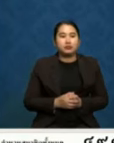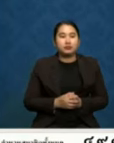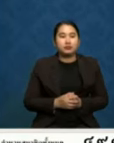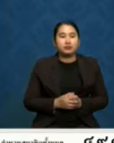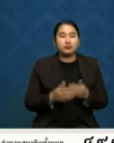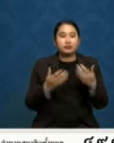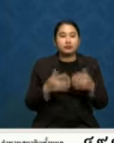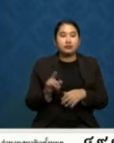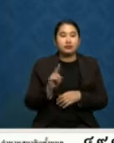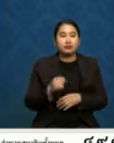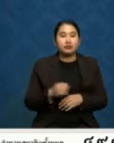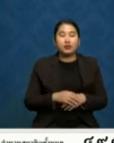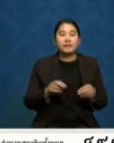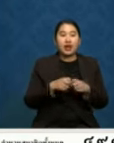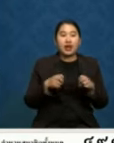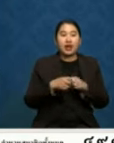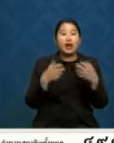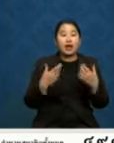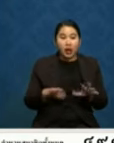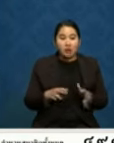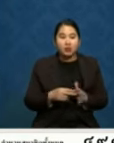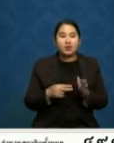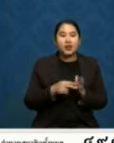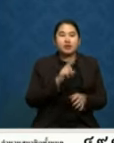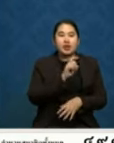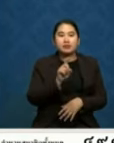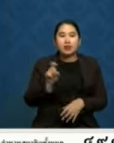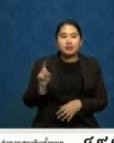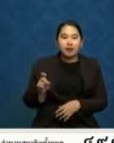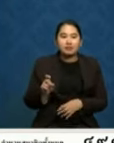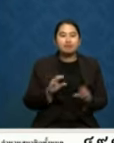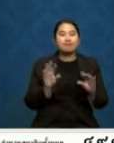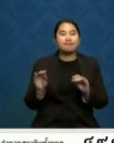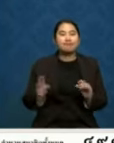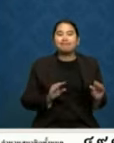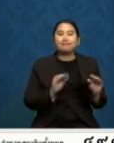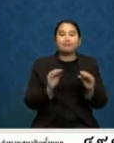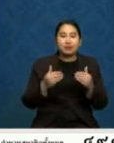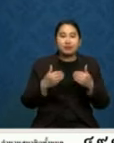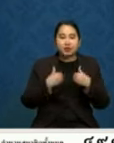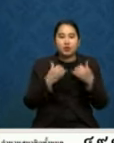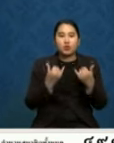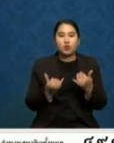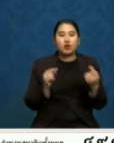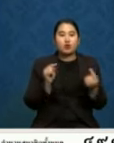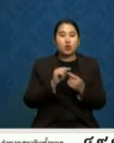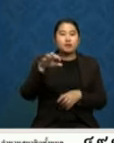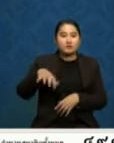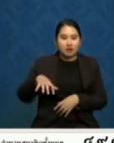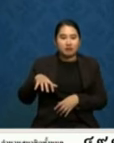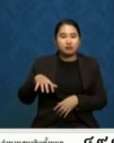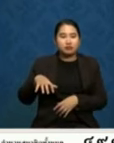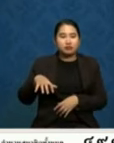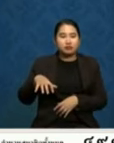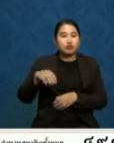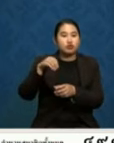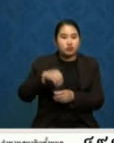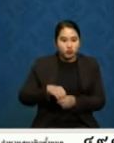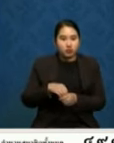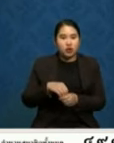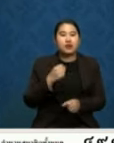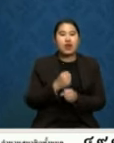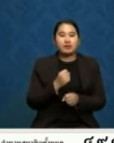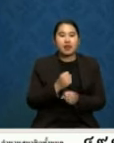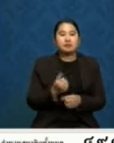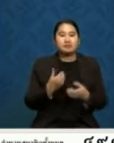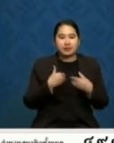ซึ่งเมื่อมีเหตุการณ์เกิดขึ้นเนี่ยก็มีการสอบถามกันเพิ่มเติมวันนี้เองทางหน่วยงานก็มาประจำที่สภ